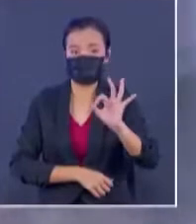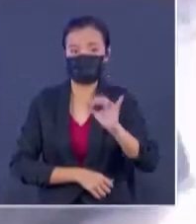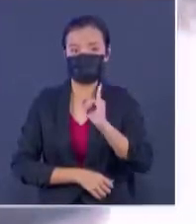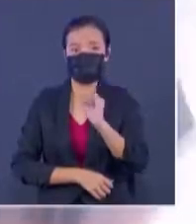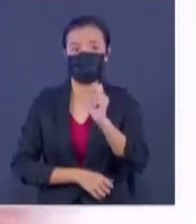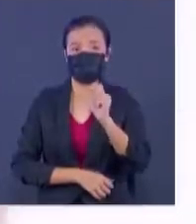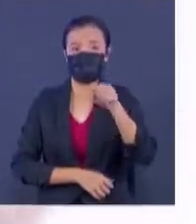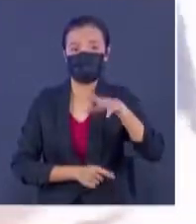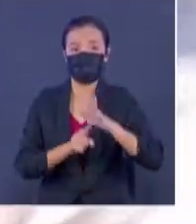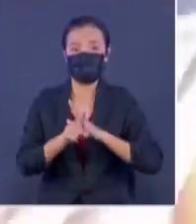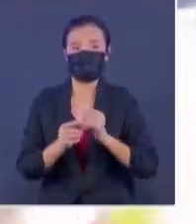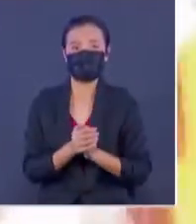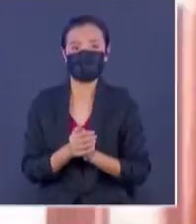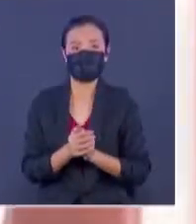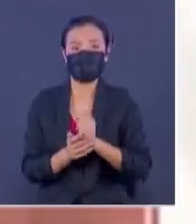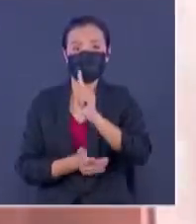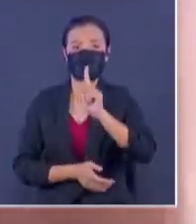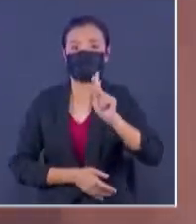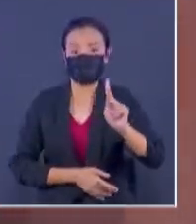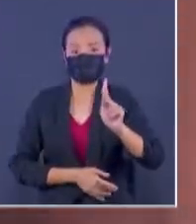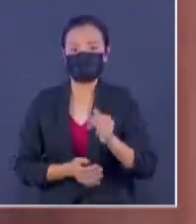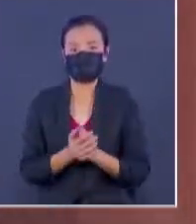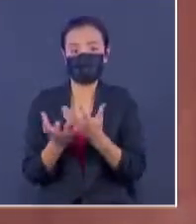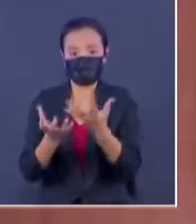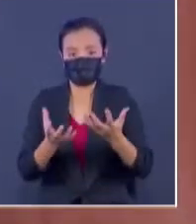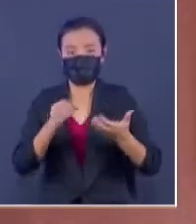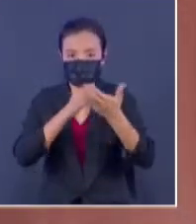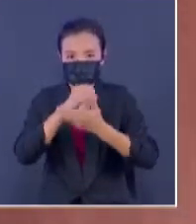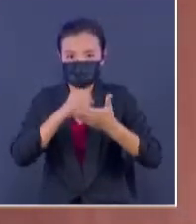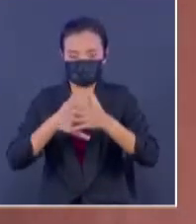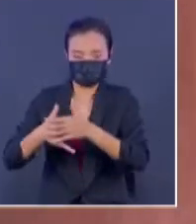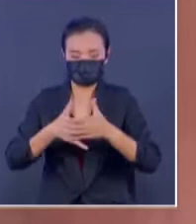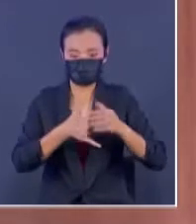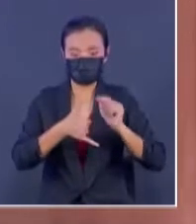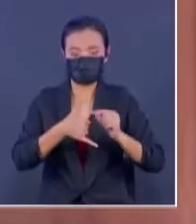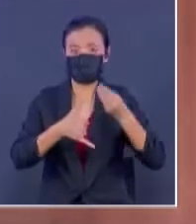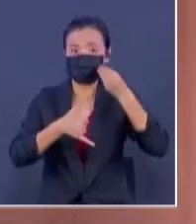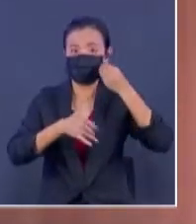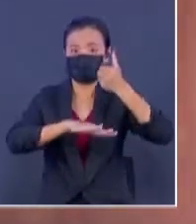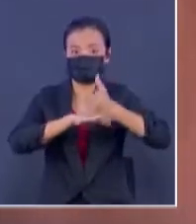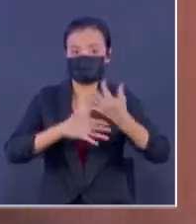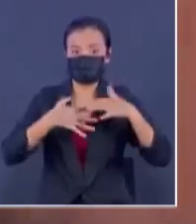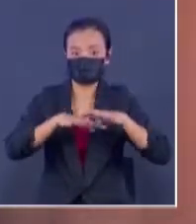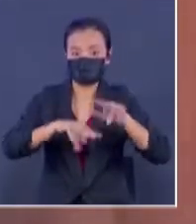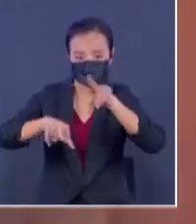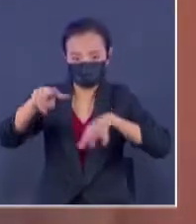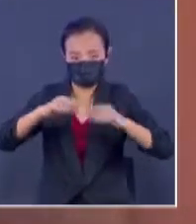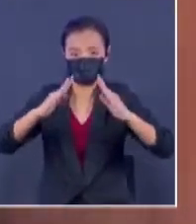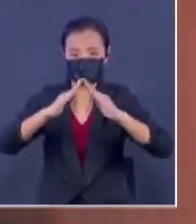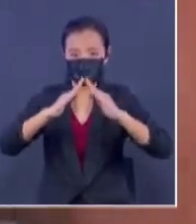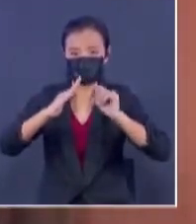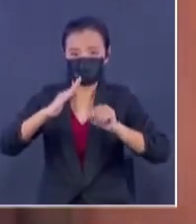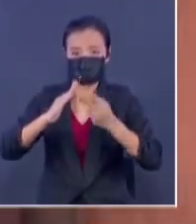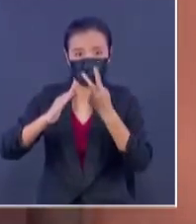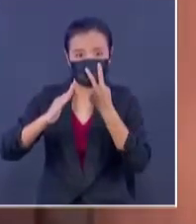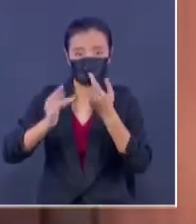อซ์1กรัมแล้วก็อุปกรณ์เสพด้วยนะคะจึงถูกควบคุมตัวพร้อมประสานผู้ใหญ่บ้านเข้าร่วมตรวจค้นภายในกุฏินะคะก็พ